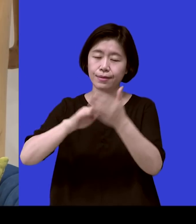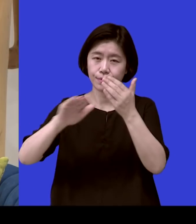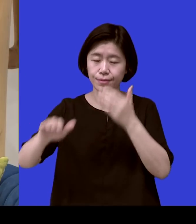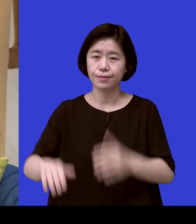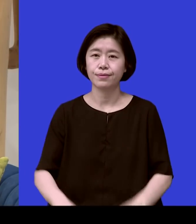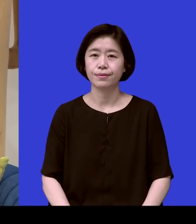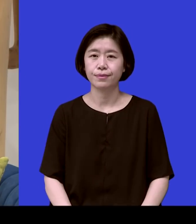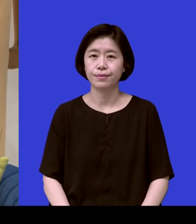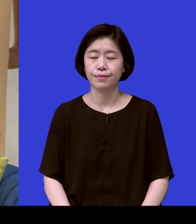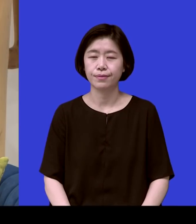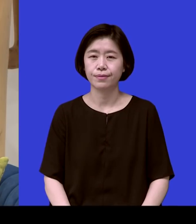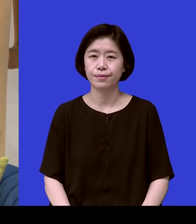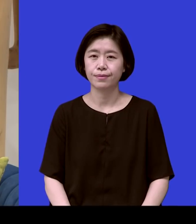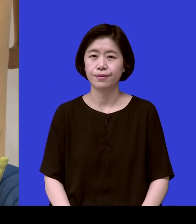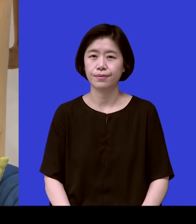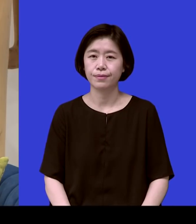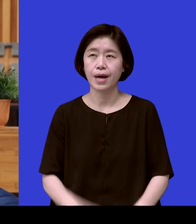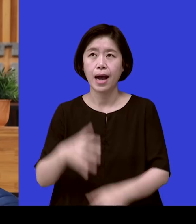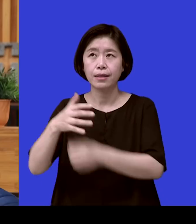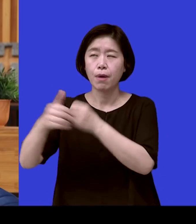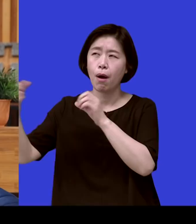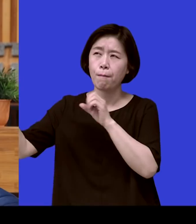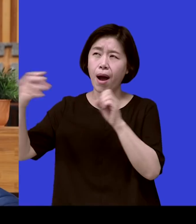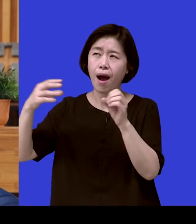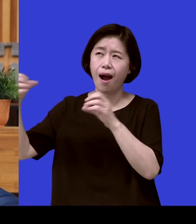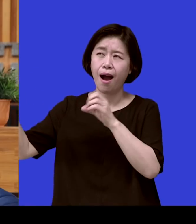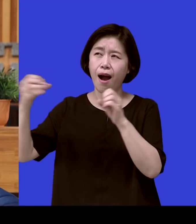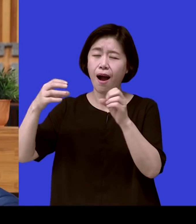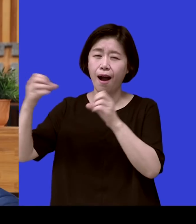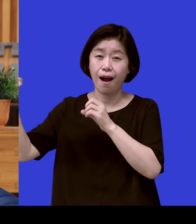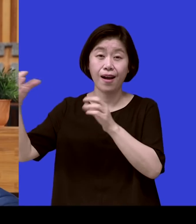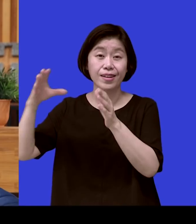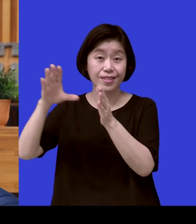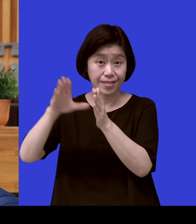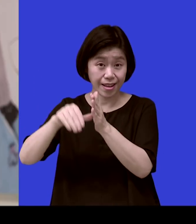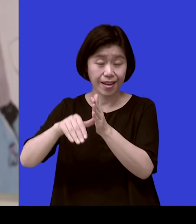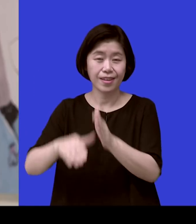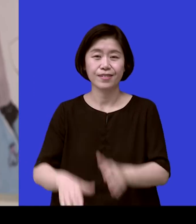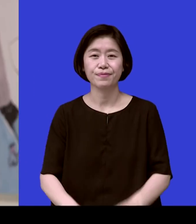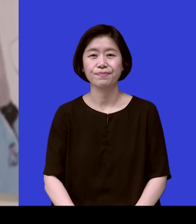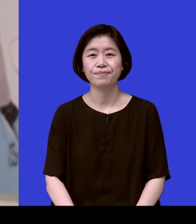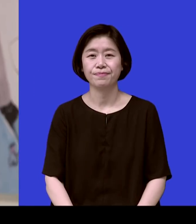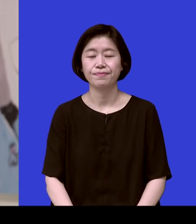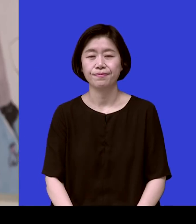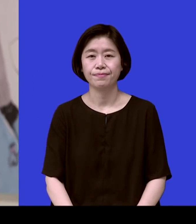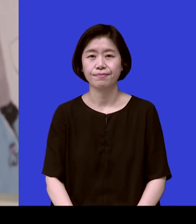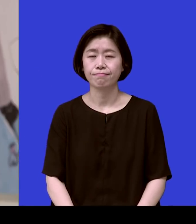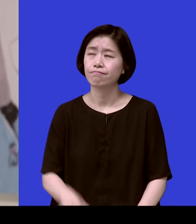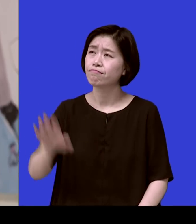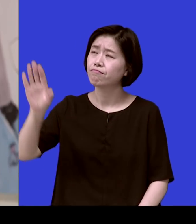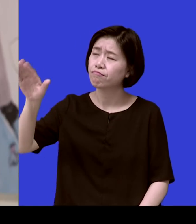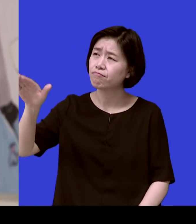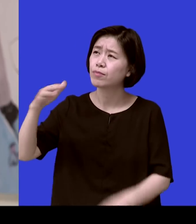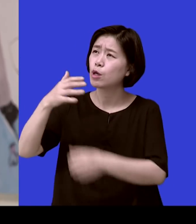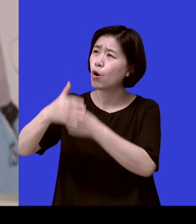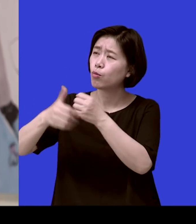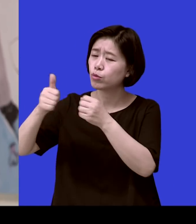하나님께서 막 오디오로 하나님의 음성을 들려주실 때 예. 제가 하나님 저 이제 뭐 하고